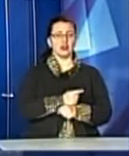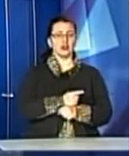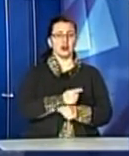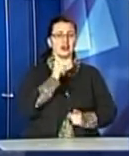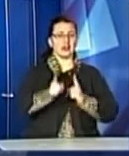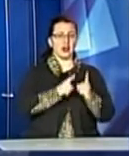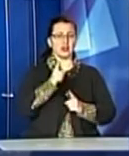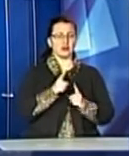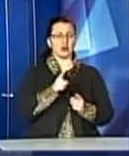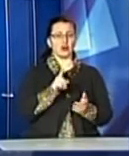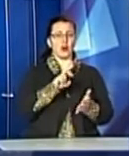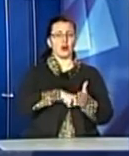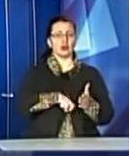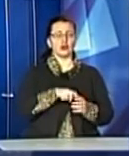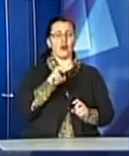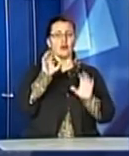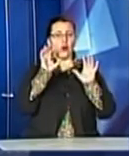кодексу, встановити